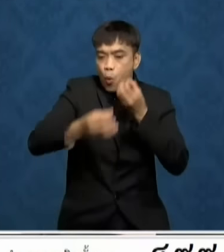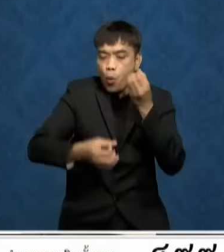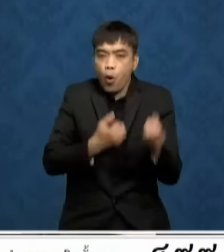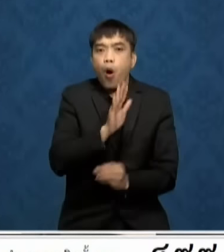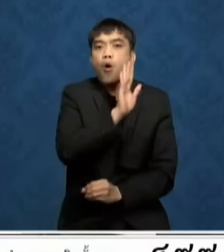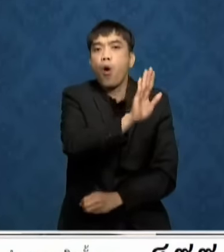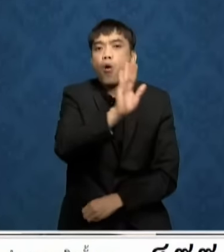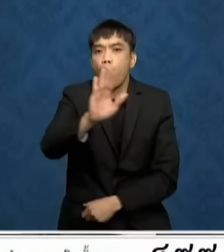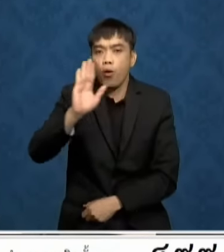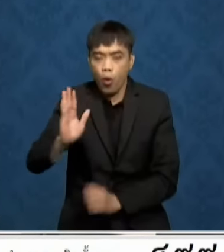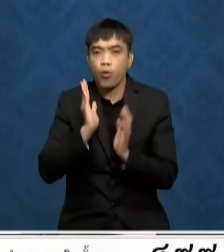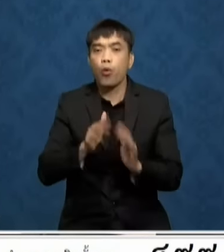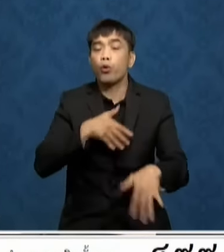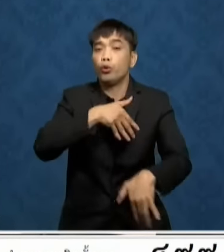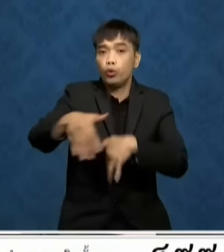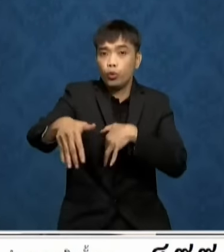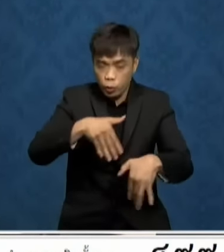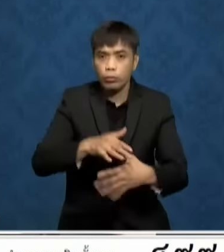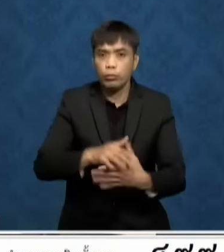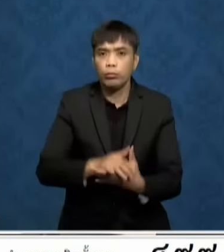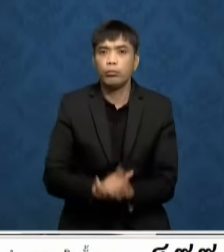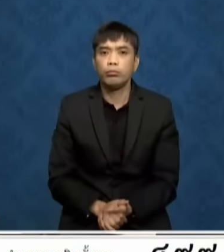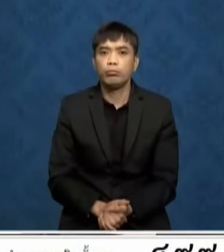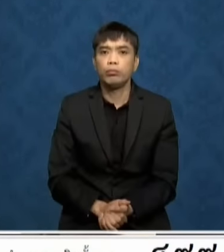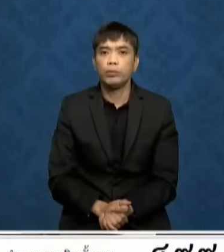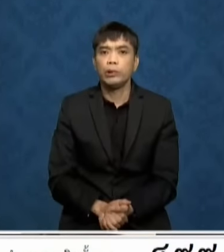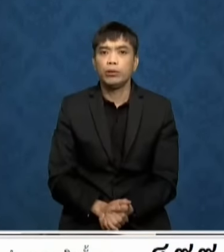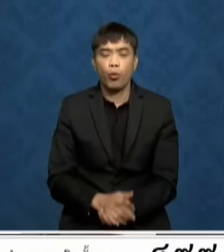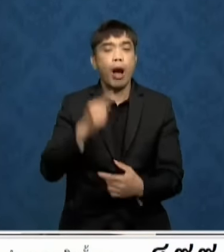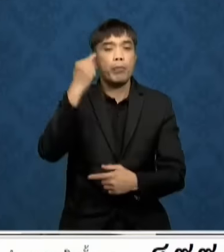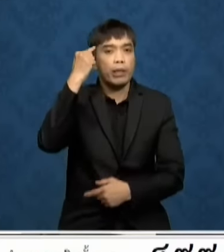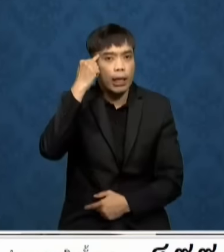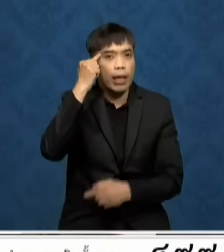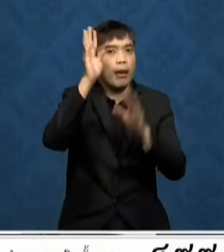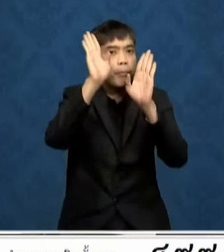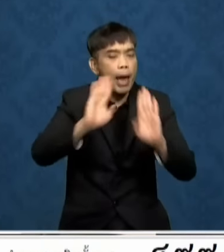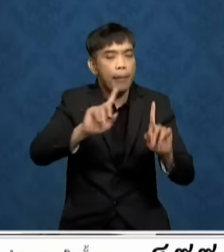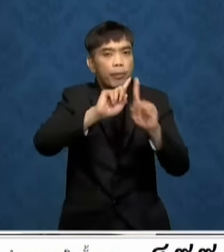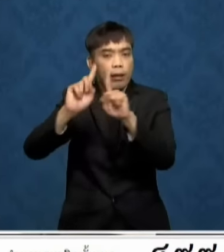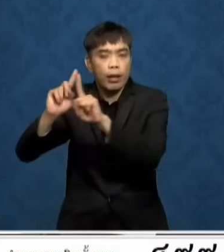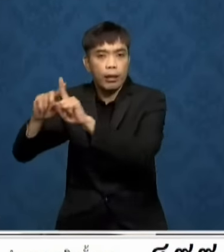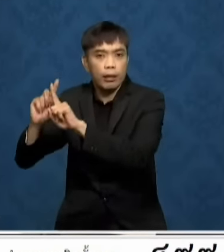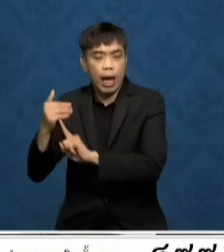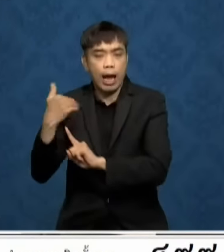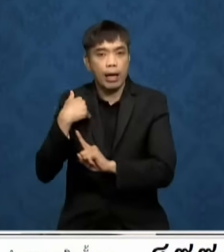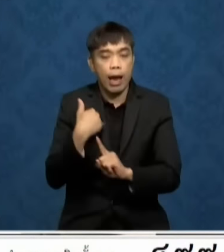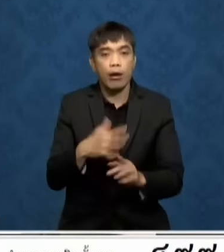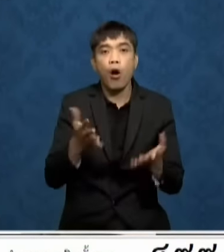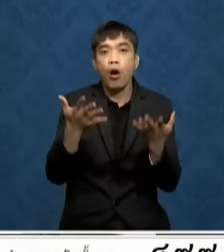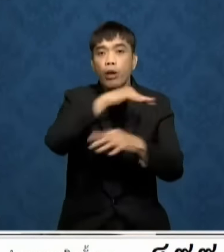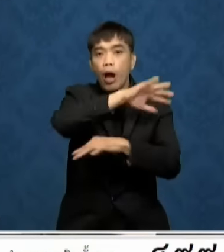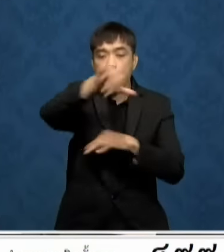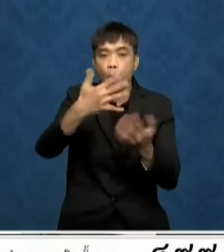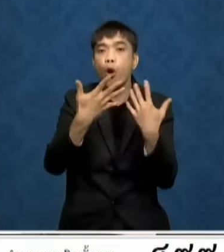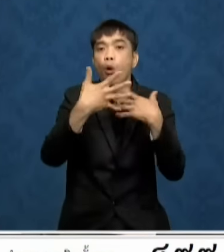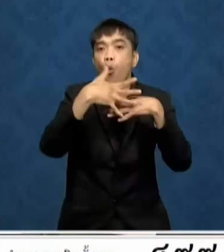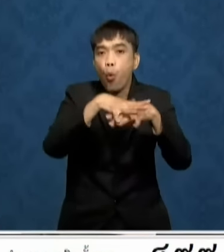ำให้เจตจำนงของบุคคลนั้นเกิดขึ้นได้ในสังคมที่มีความแตกต่างหลากหลายและก่อให้เกิดเจตนารมณ์ร่วมกันบางอย่